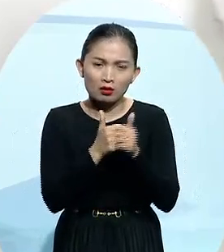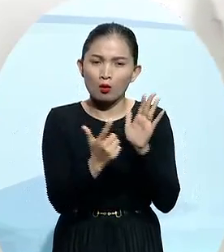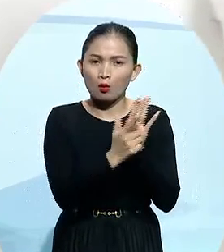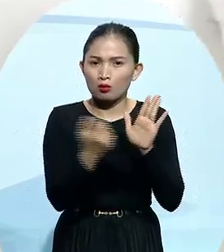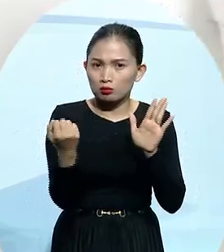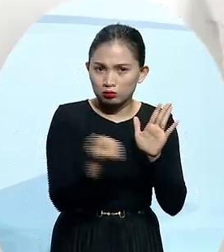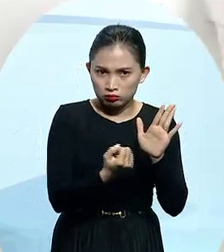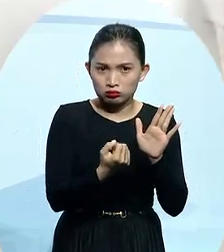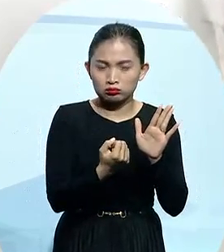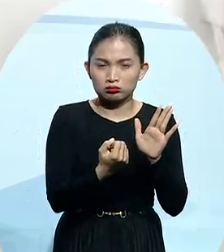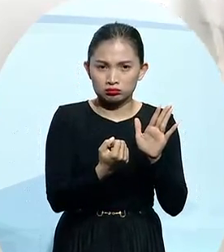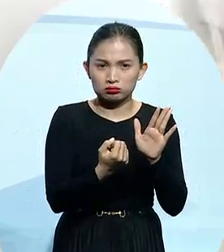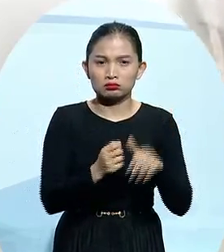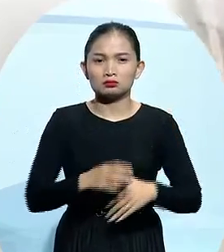nhằm tránh các trường hợp tương tự có thể xảy ra